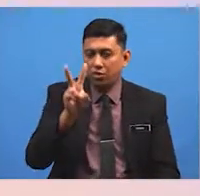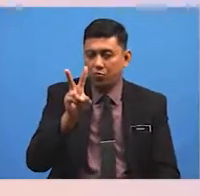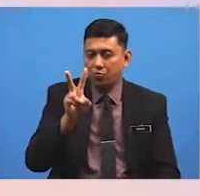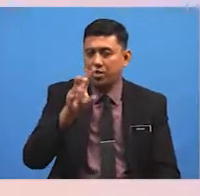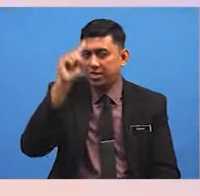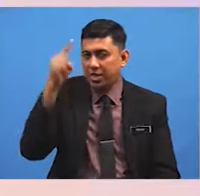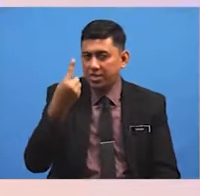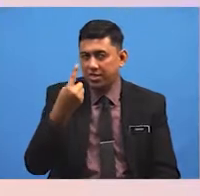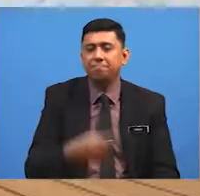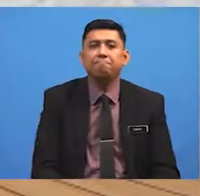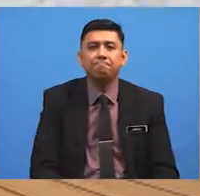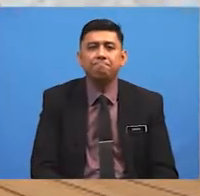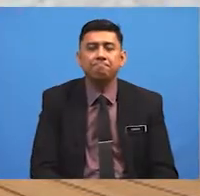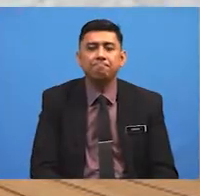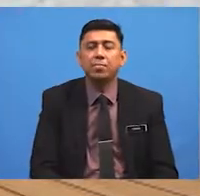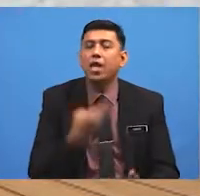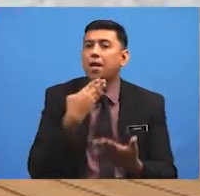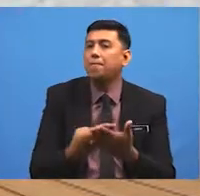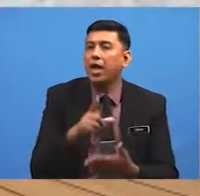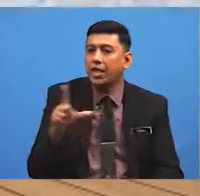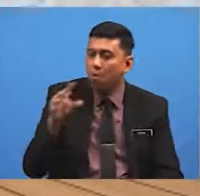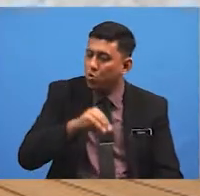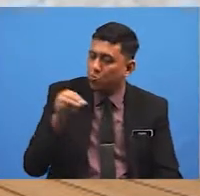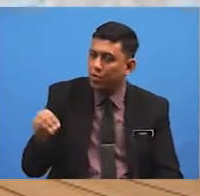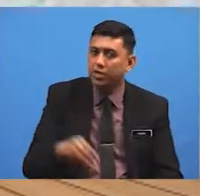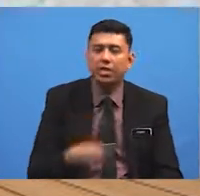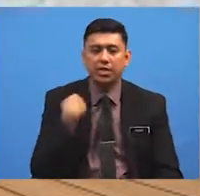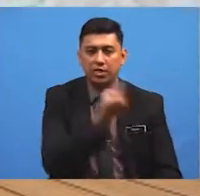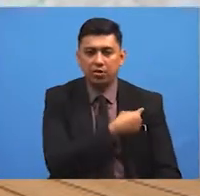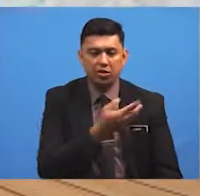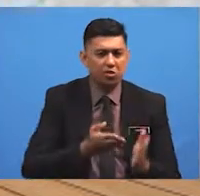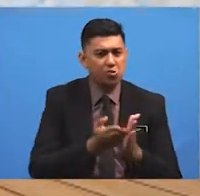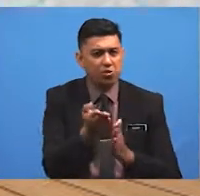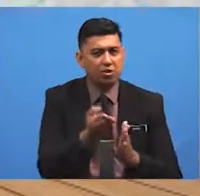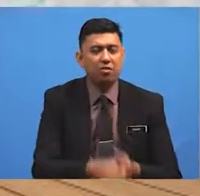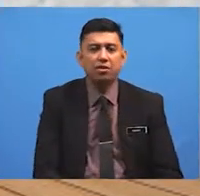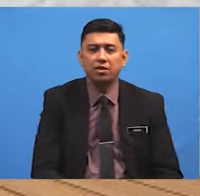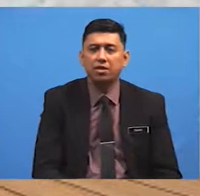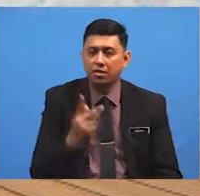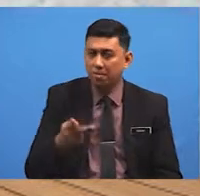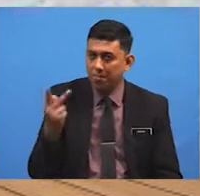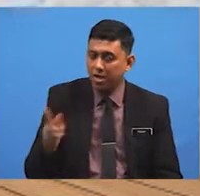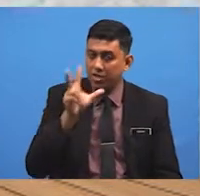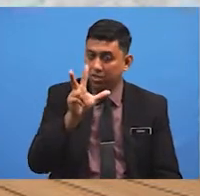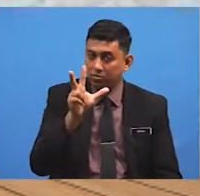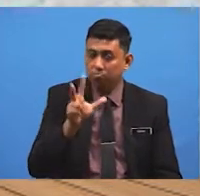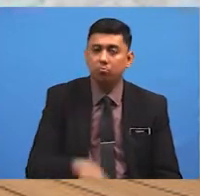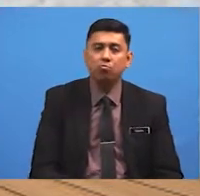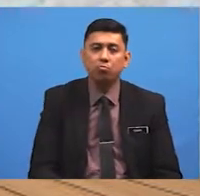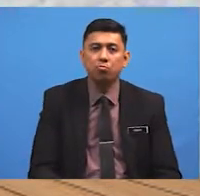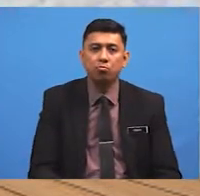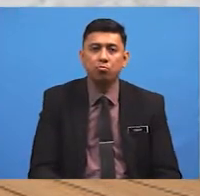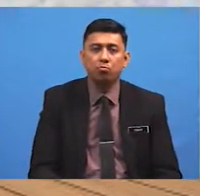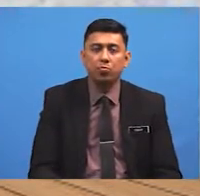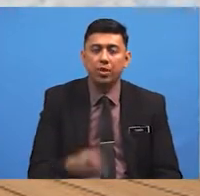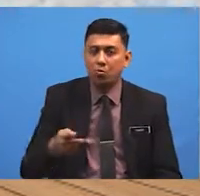bagi Soalnya gini baiklah murid-murid kita lihat seterusnya bagi perkara ketiga yaitu